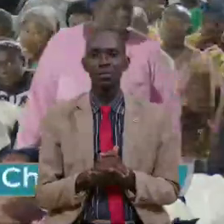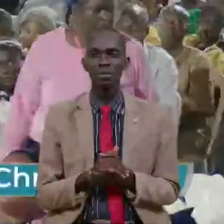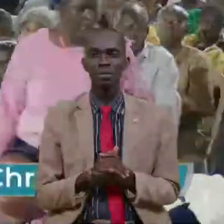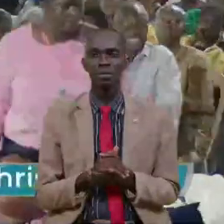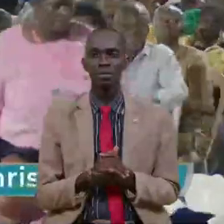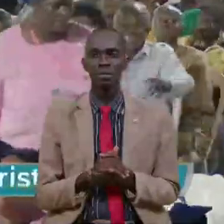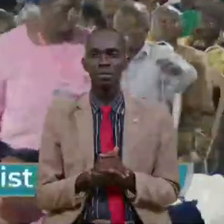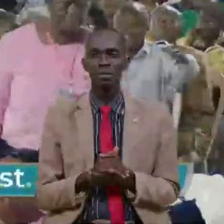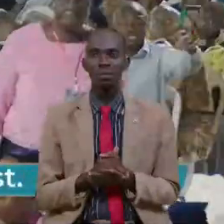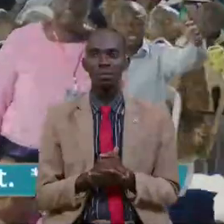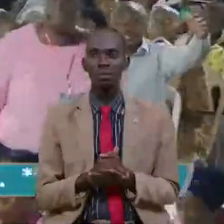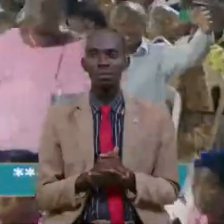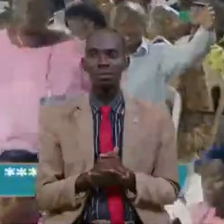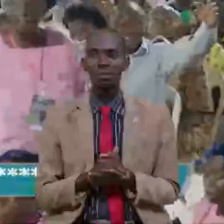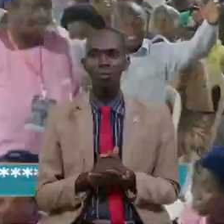Merci beaucoup.